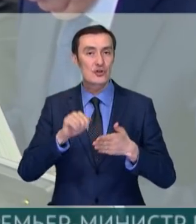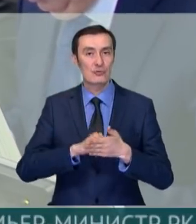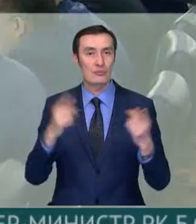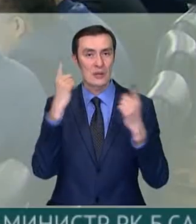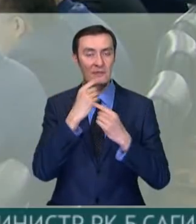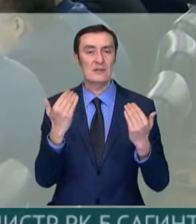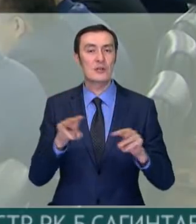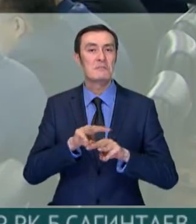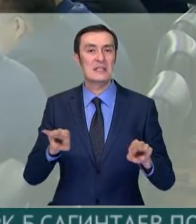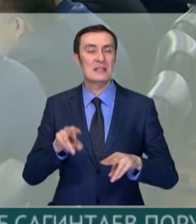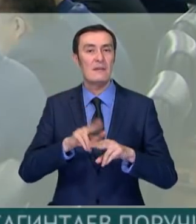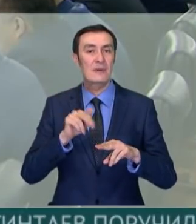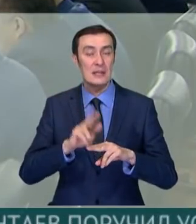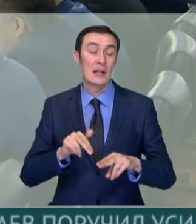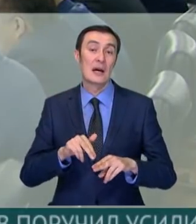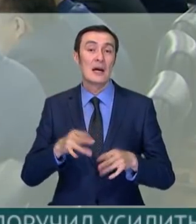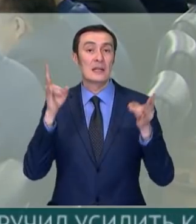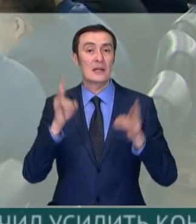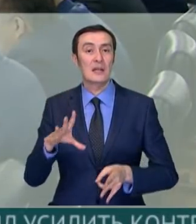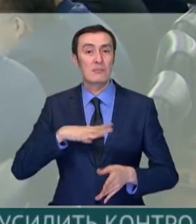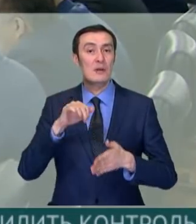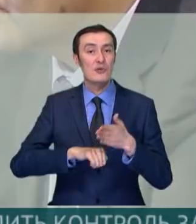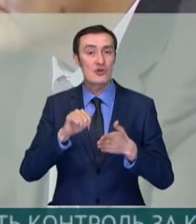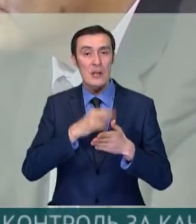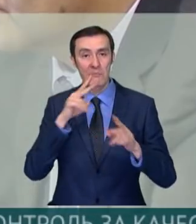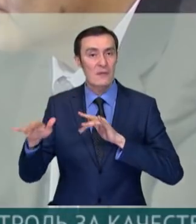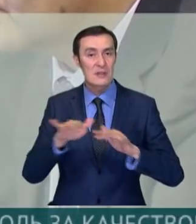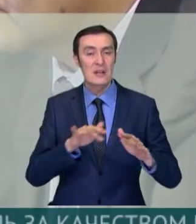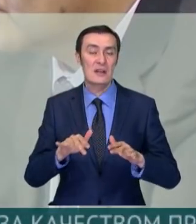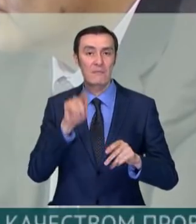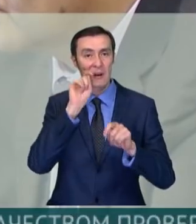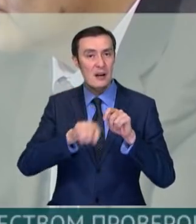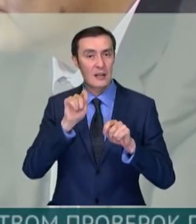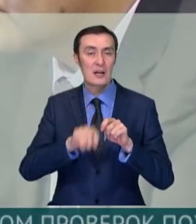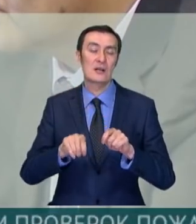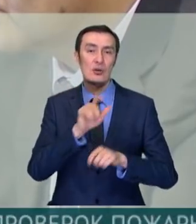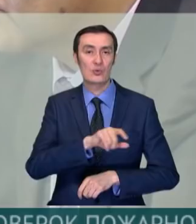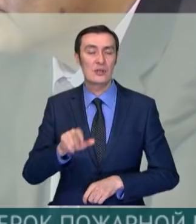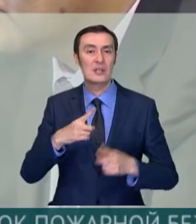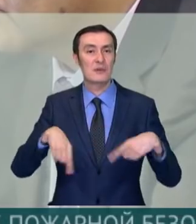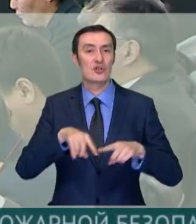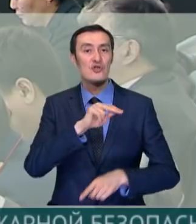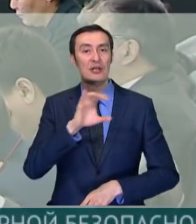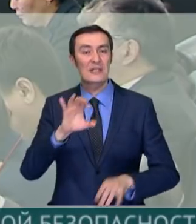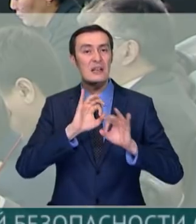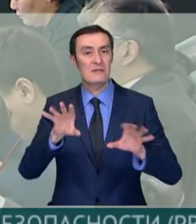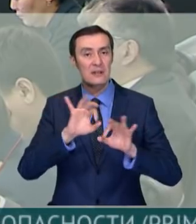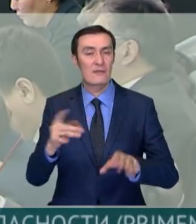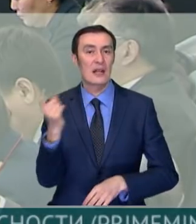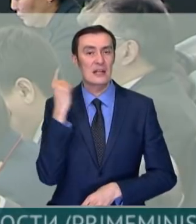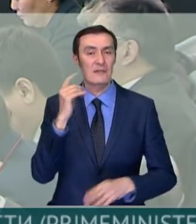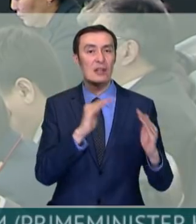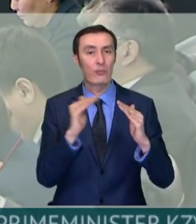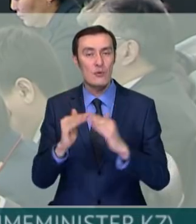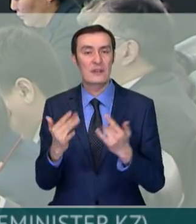назвал сегодня министр внутренних дел. Трагедия стала поводом для проведения в столице рейда. Сотрудники департамента по ЧС разъясняют владельцам